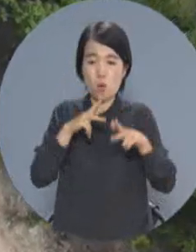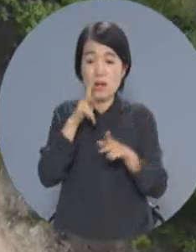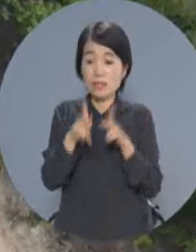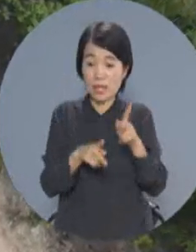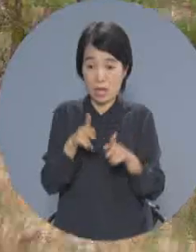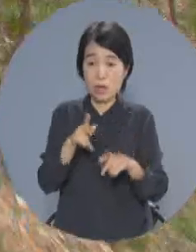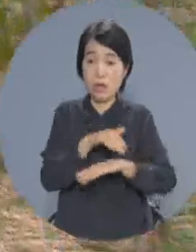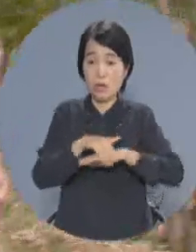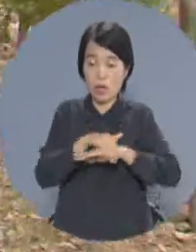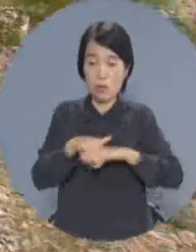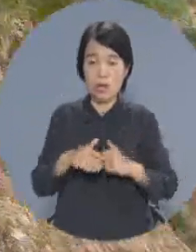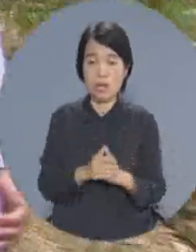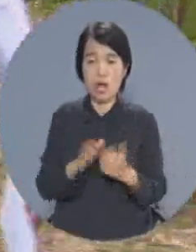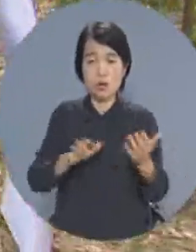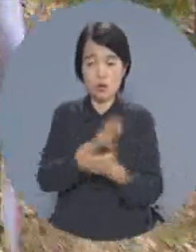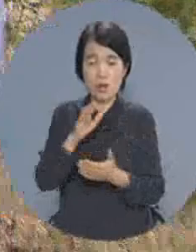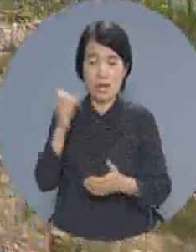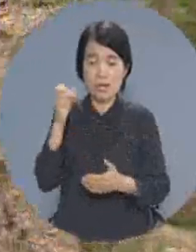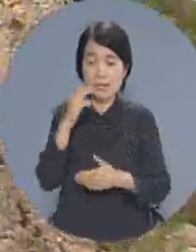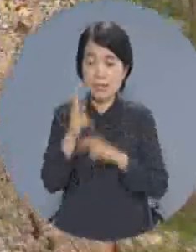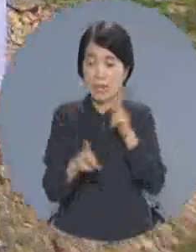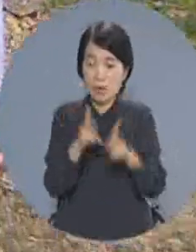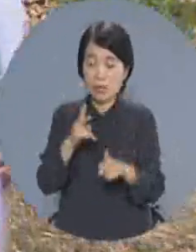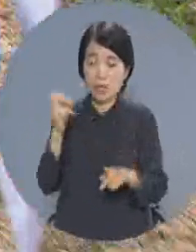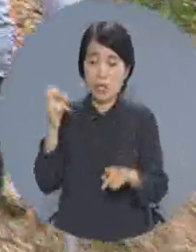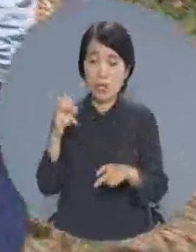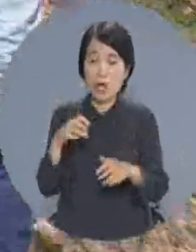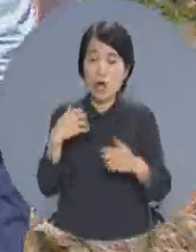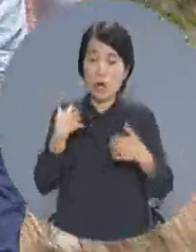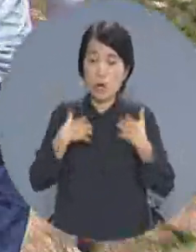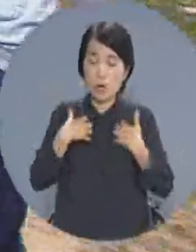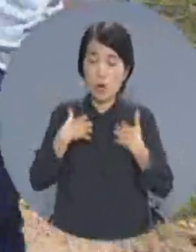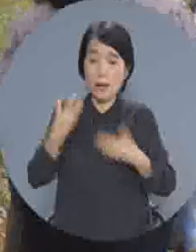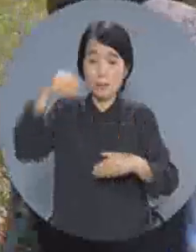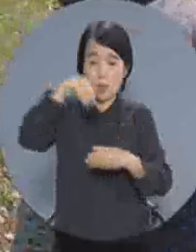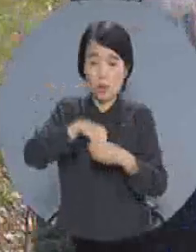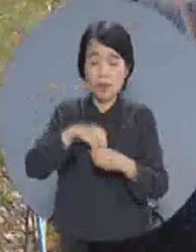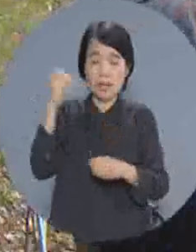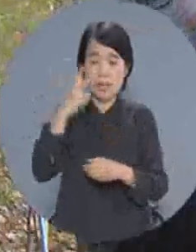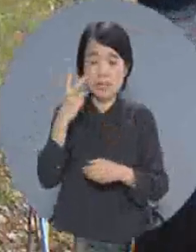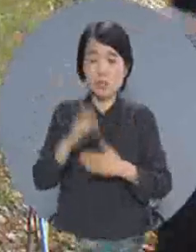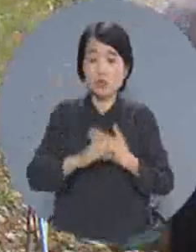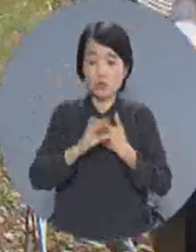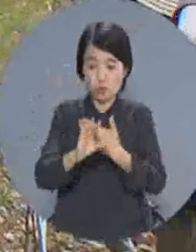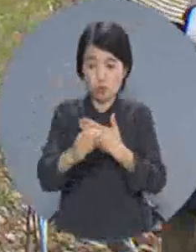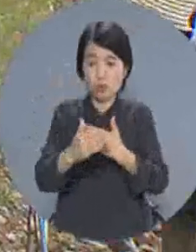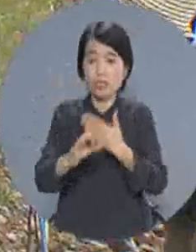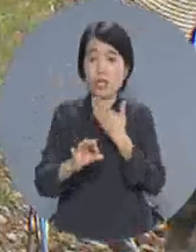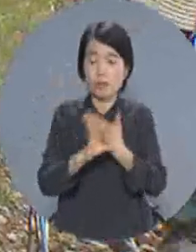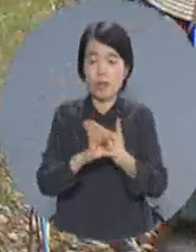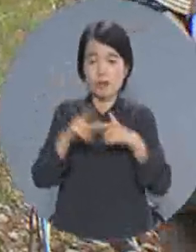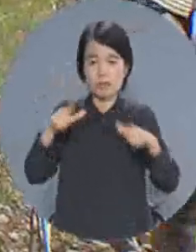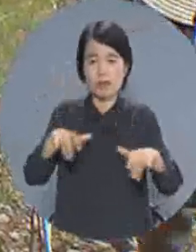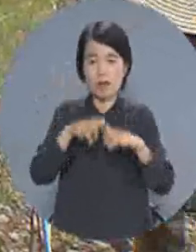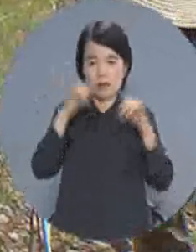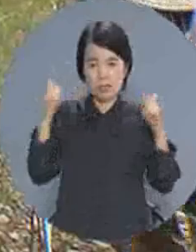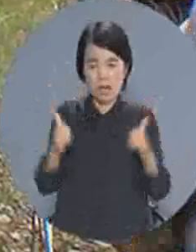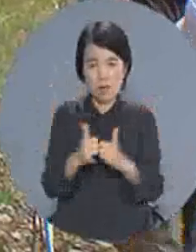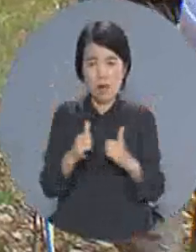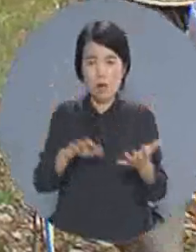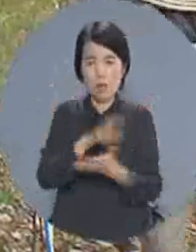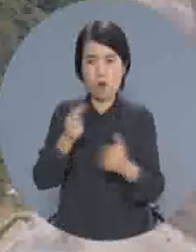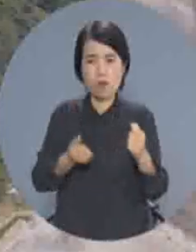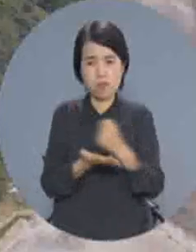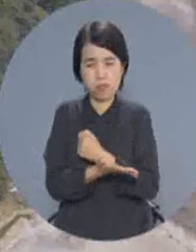조성사업계획. 이 논란의 사업계획이 관광유희시설까지 포함돼 재추진되면서 지역사회